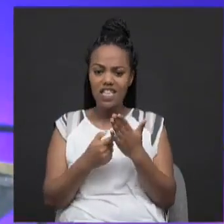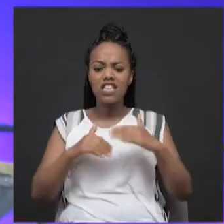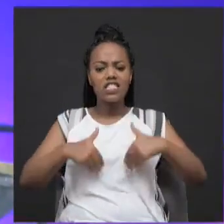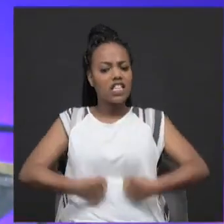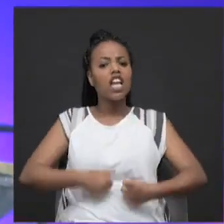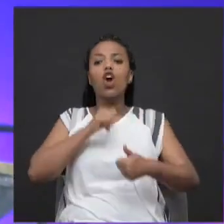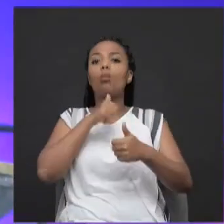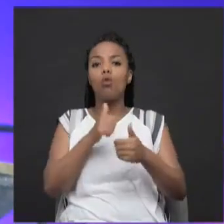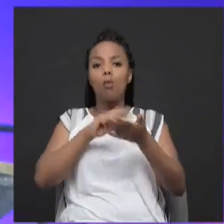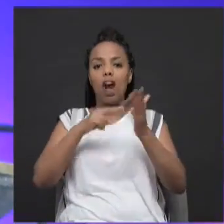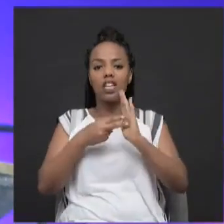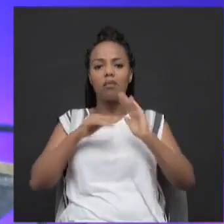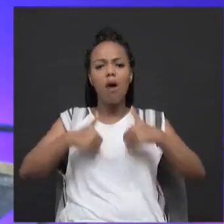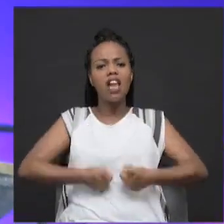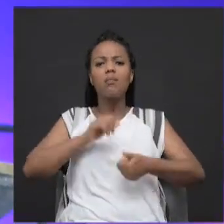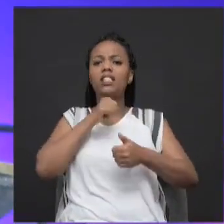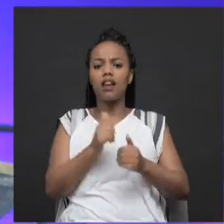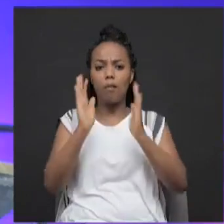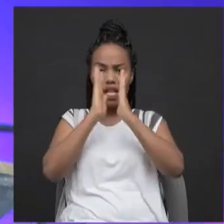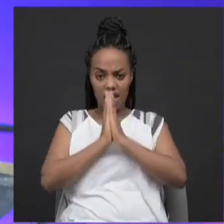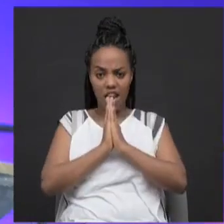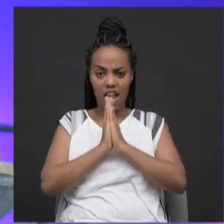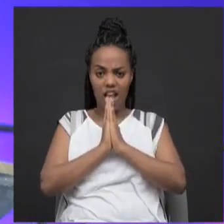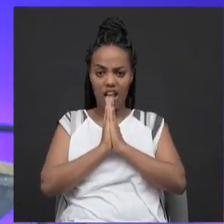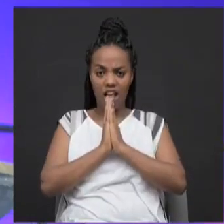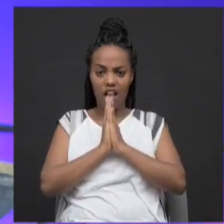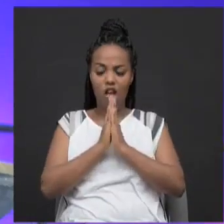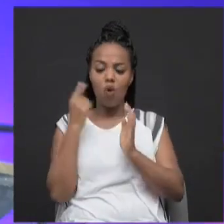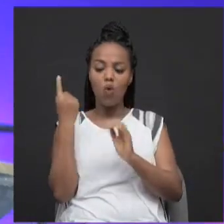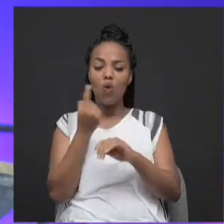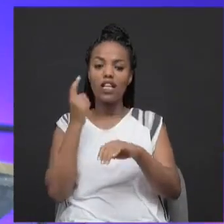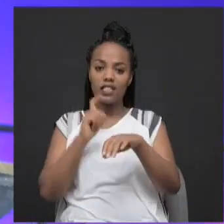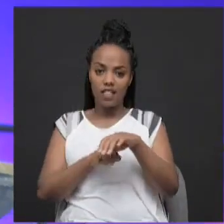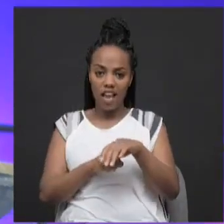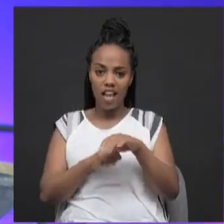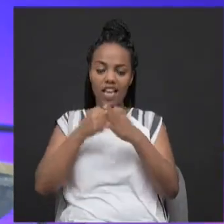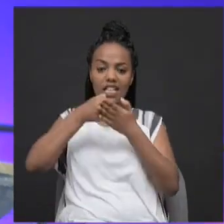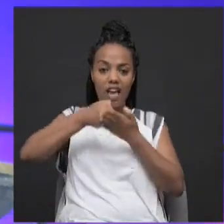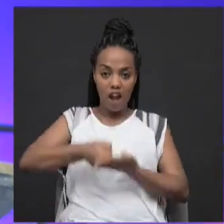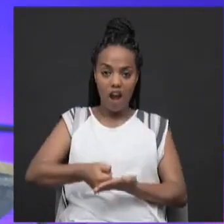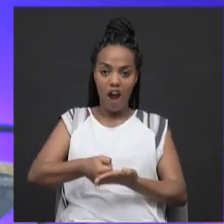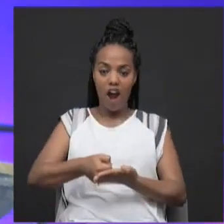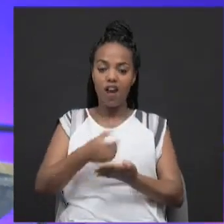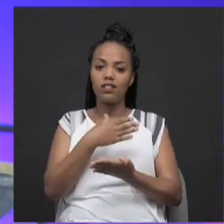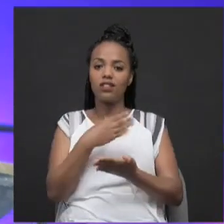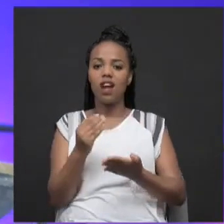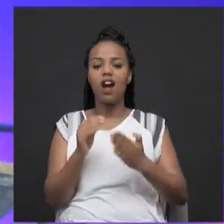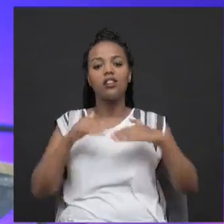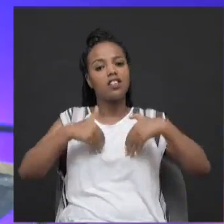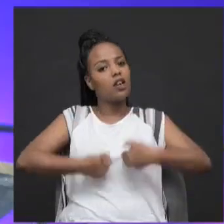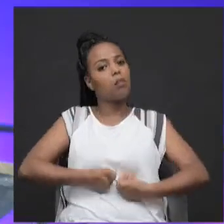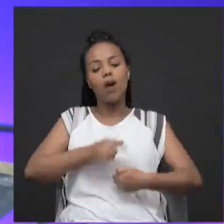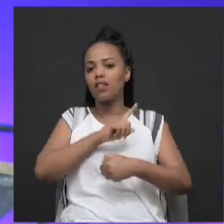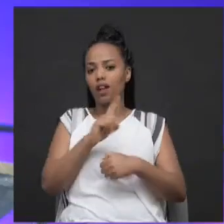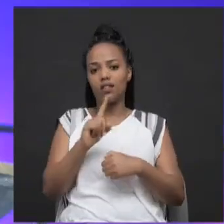ሳይታክቱ ማለት ባለመታከት ለመጸለይ ሁል ጊዜ የጸናና የማይታክት